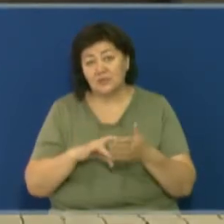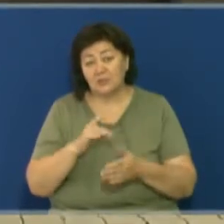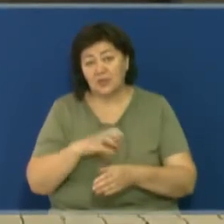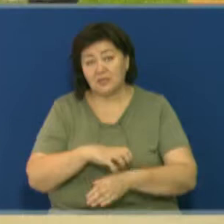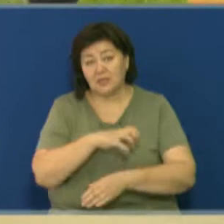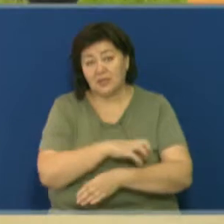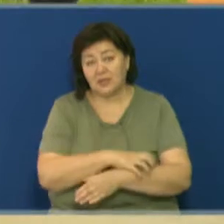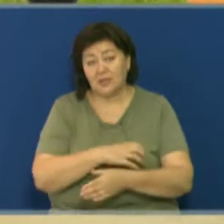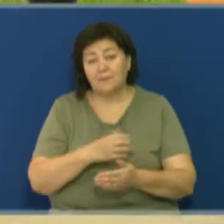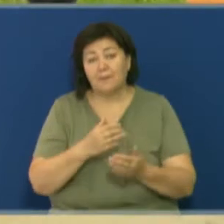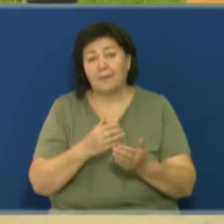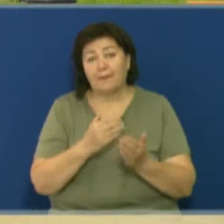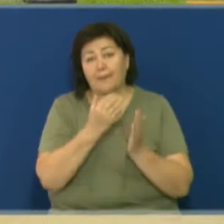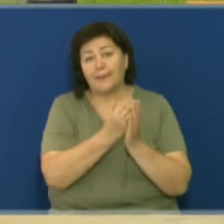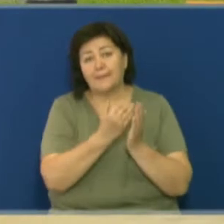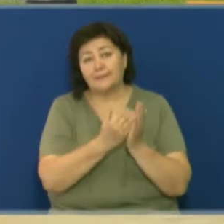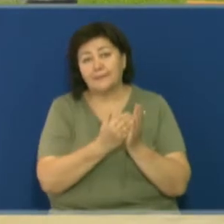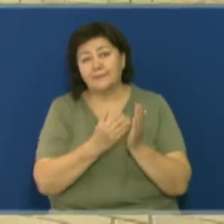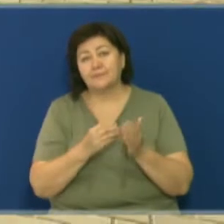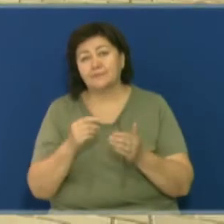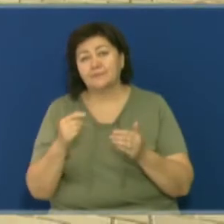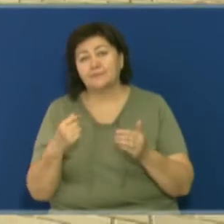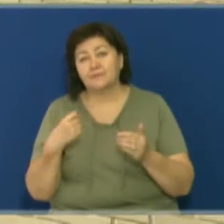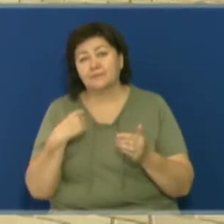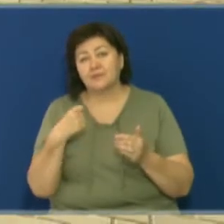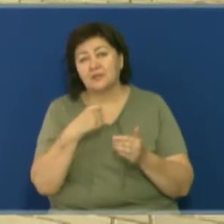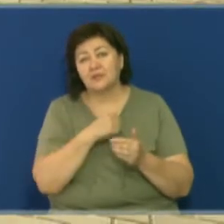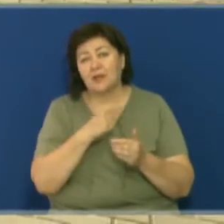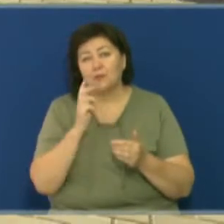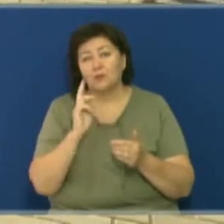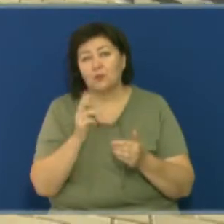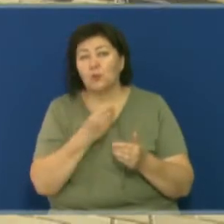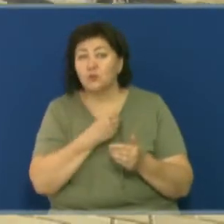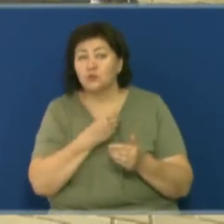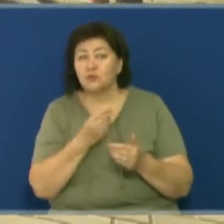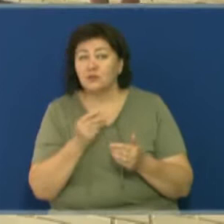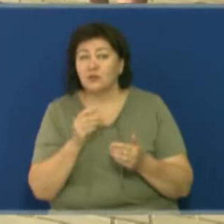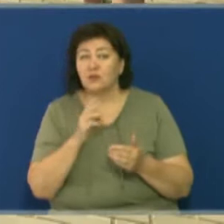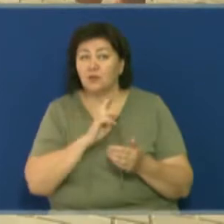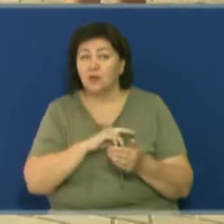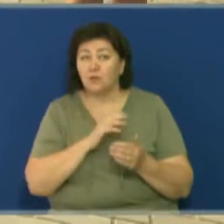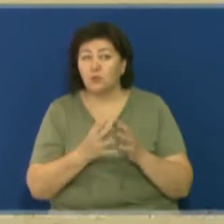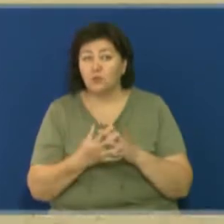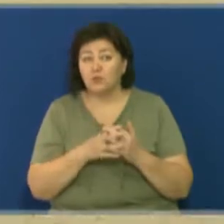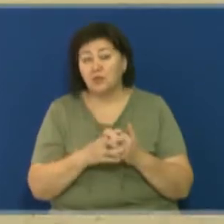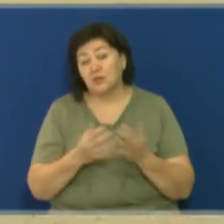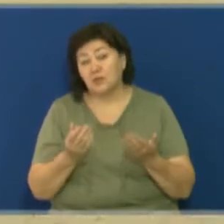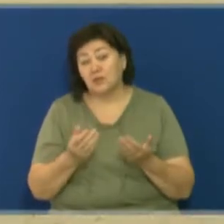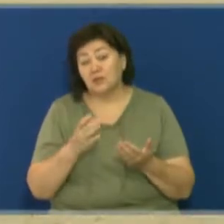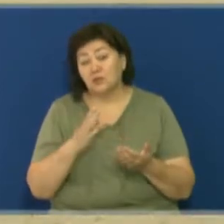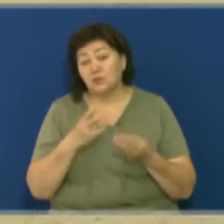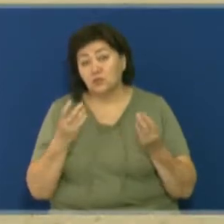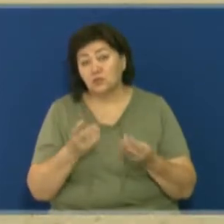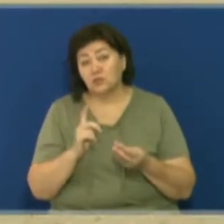требование предвыборной программы, поставленной перед самовыдвиженцем, находится на государственной службе или в руководящей должности в частном предприятии не